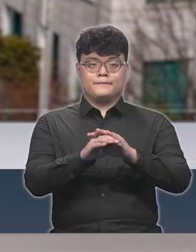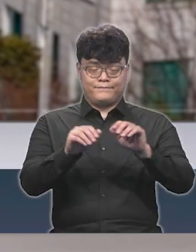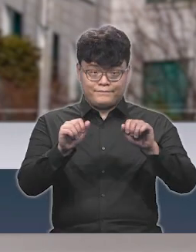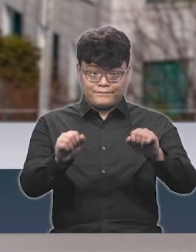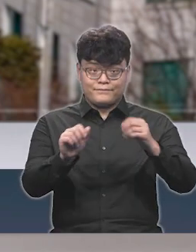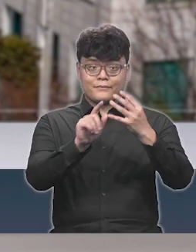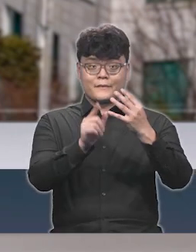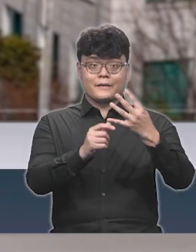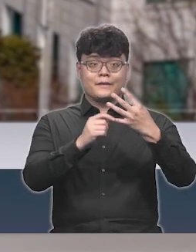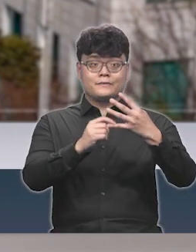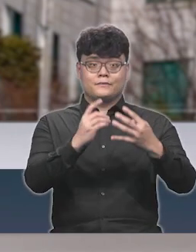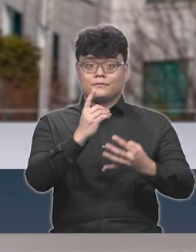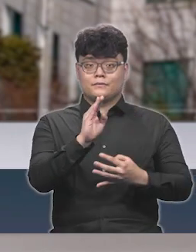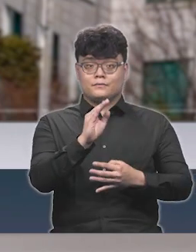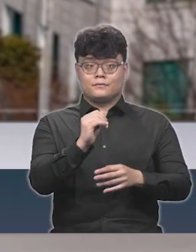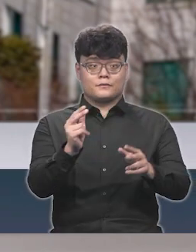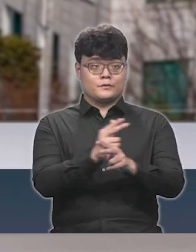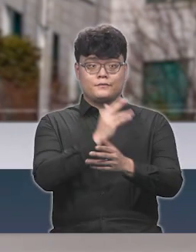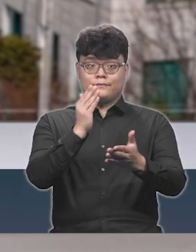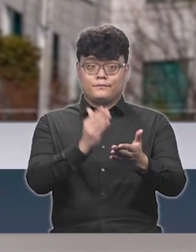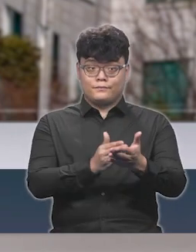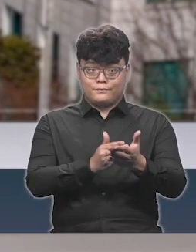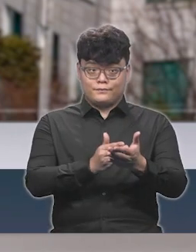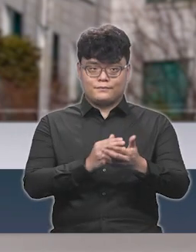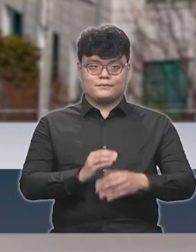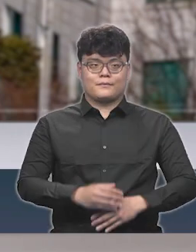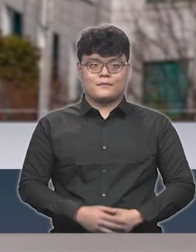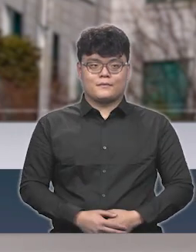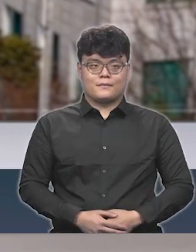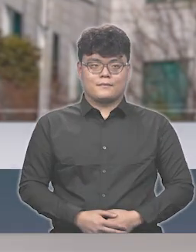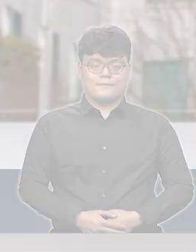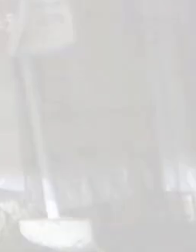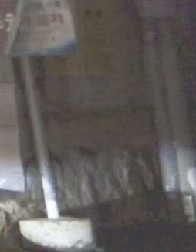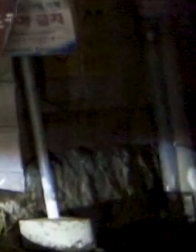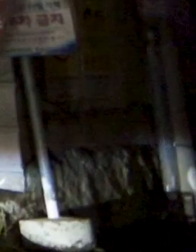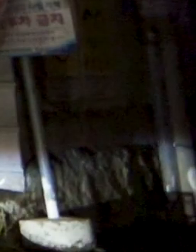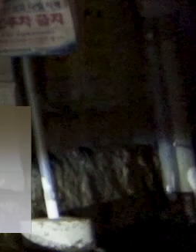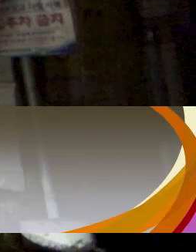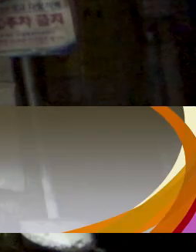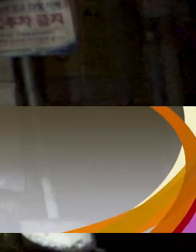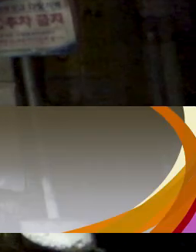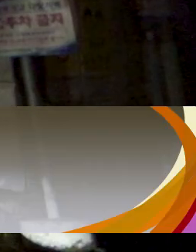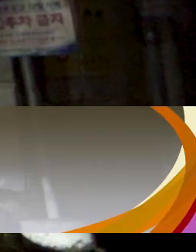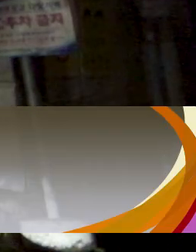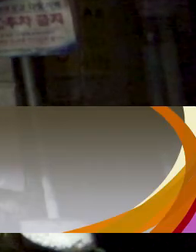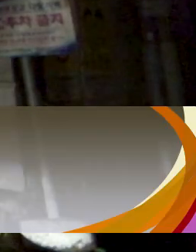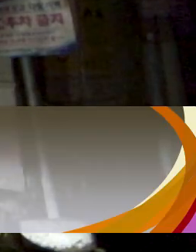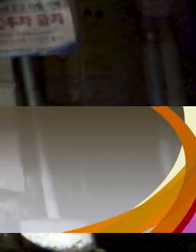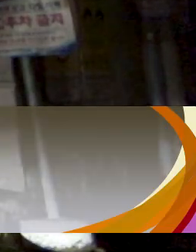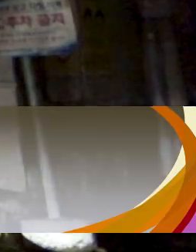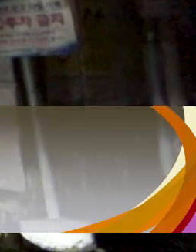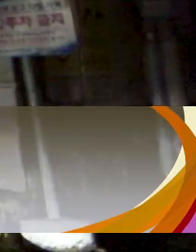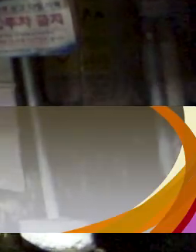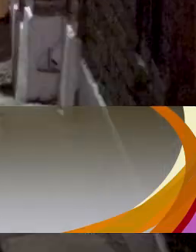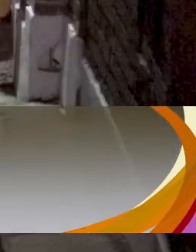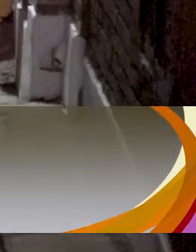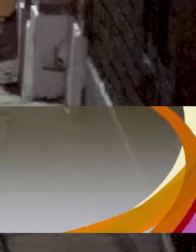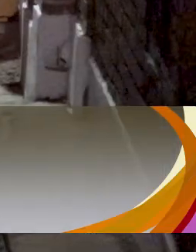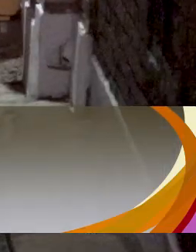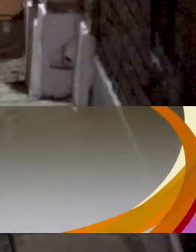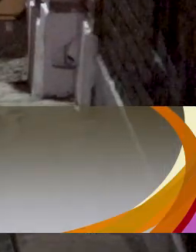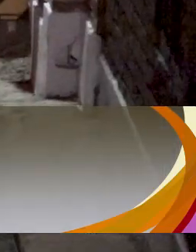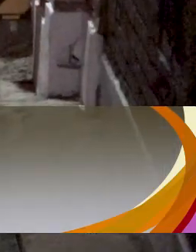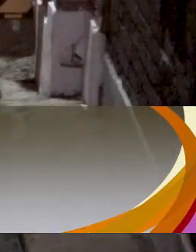여러분 안녕하십니까 4월 넷째주 DBS 주간 뉴스입니다 군은 동대문 경찰서와 지역 치안을